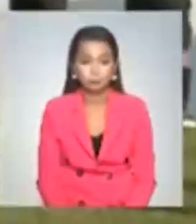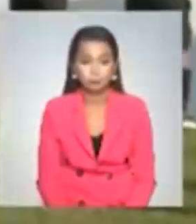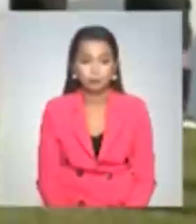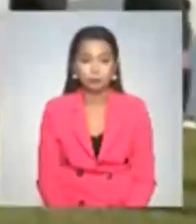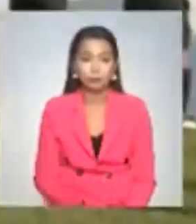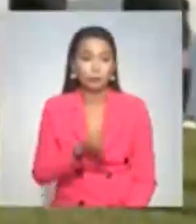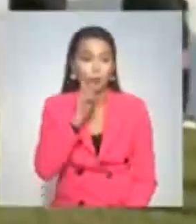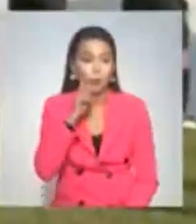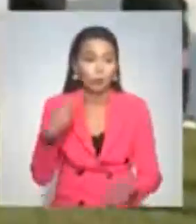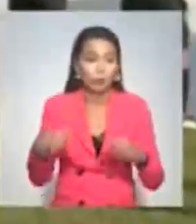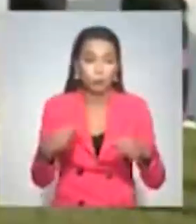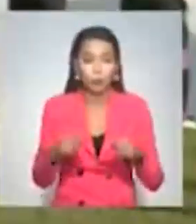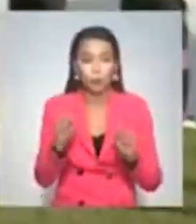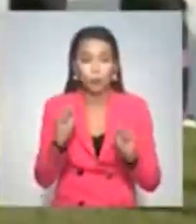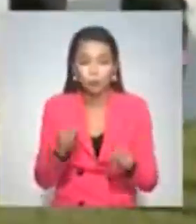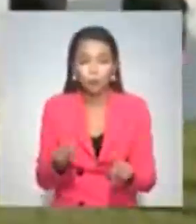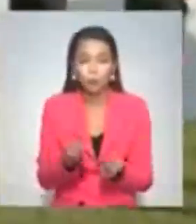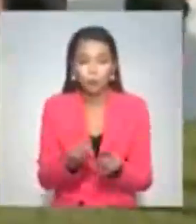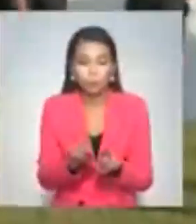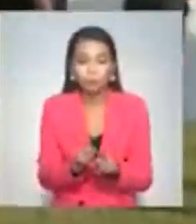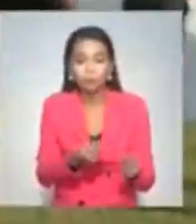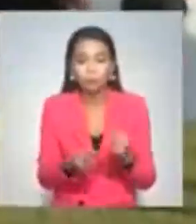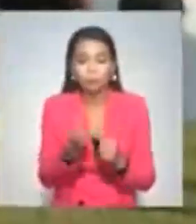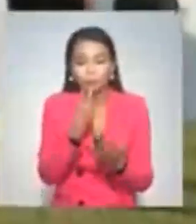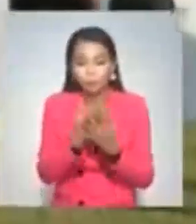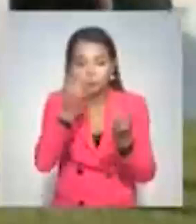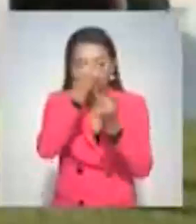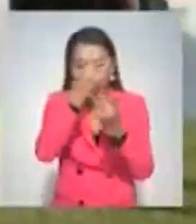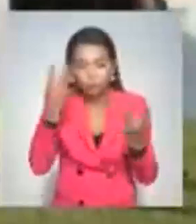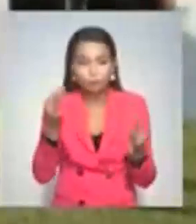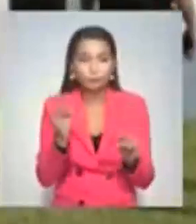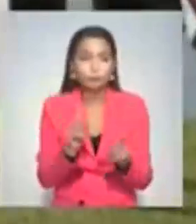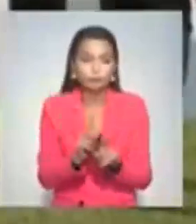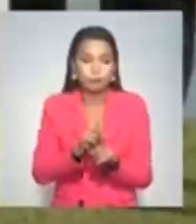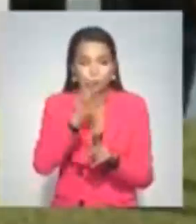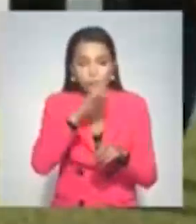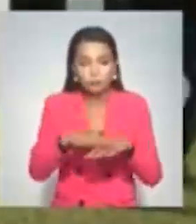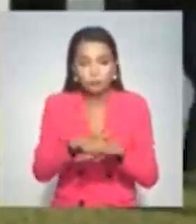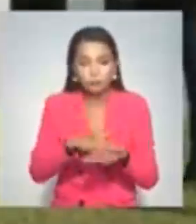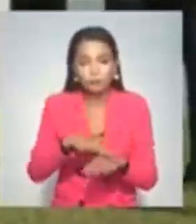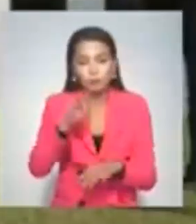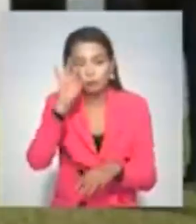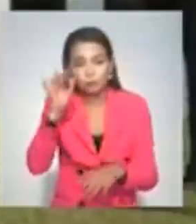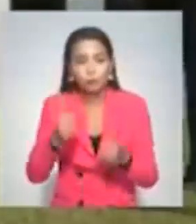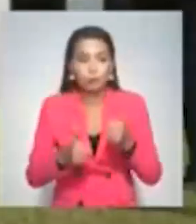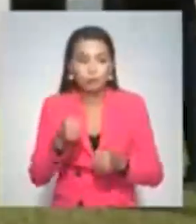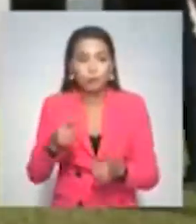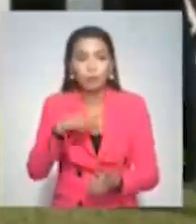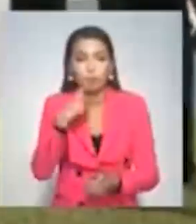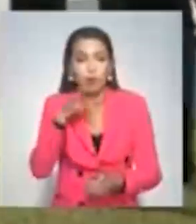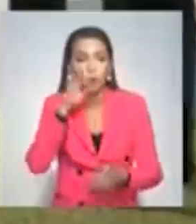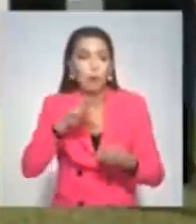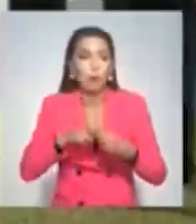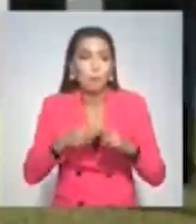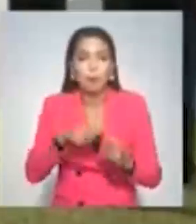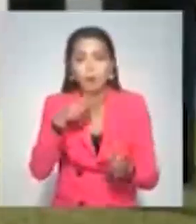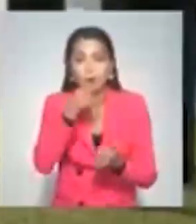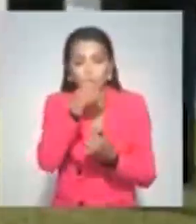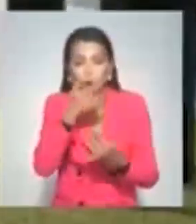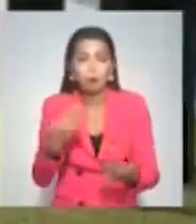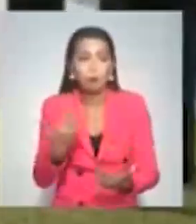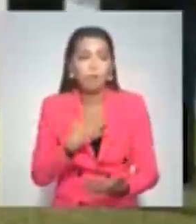Юные футболисты могут продемонстрировать друг другу культуру и амбиции своих стран. Кроме чемпионата, они говорят о проблемах, которые их